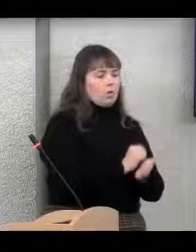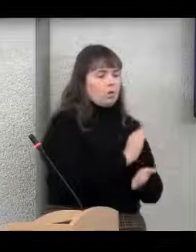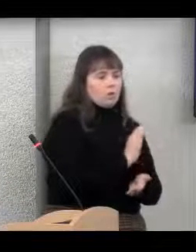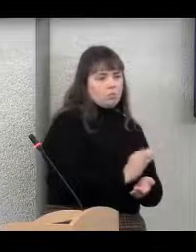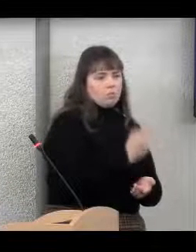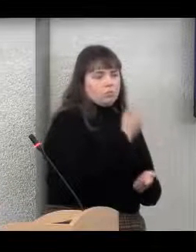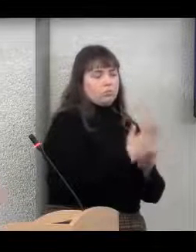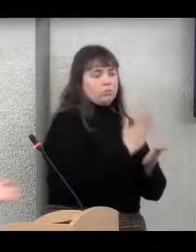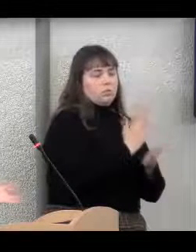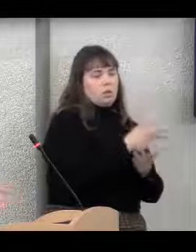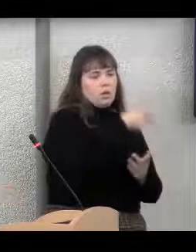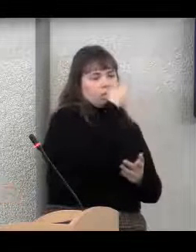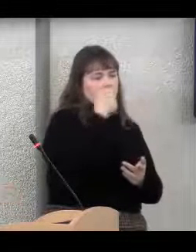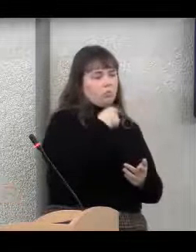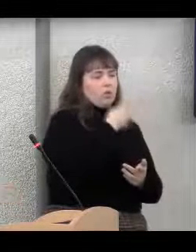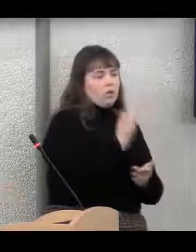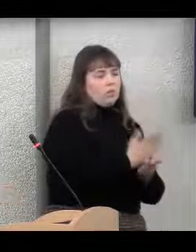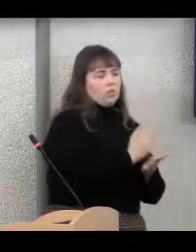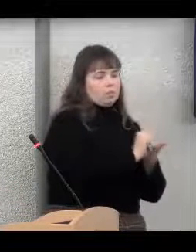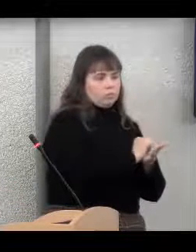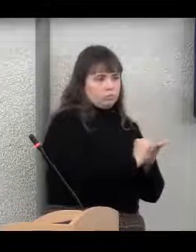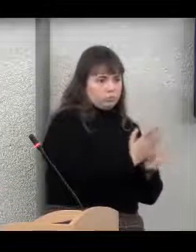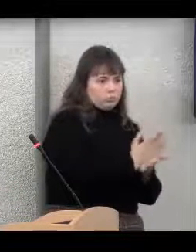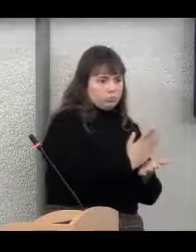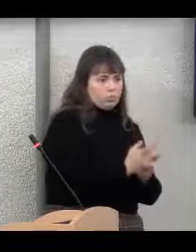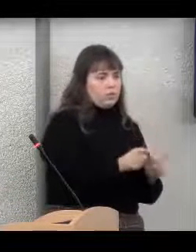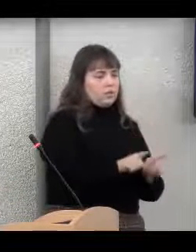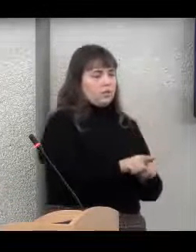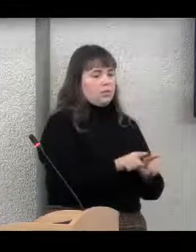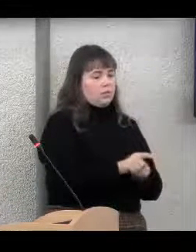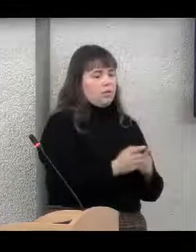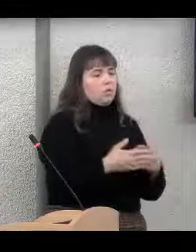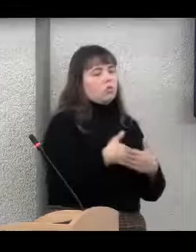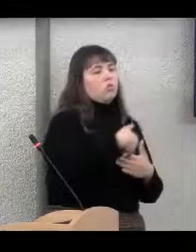kalba ir taip pat sudaro labai solidžią bazę